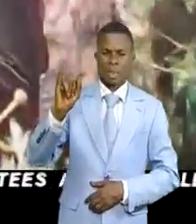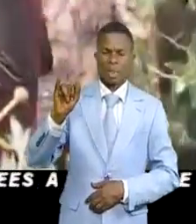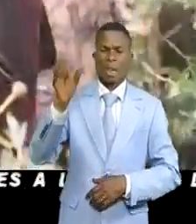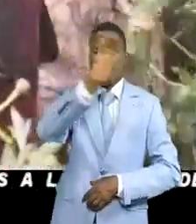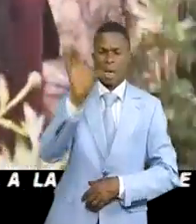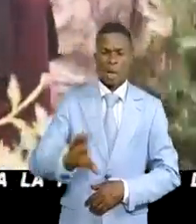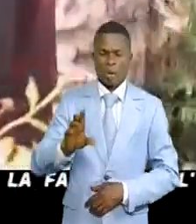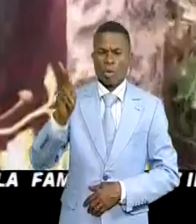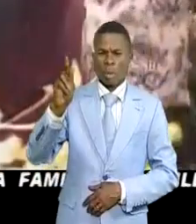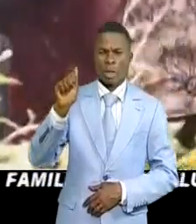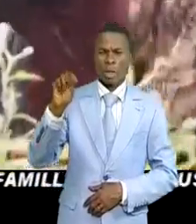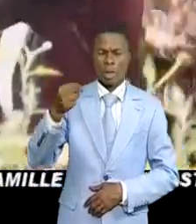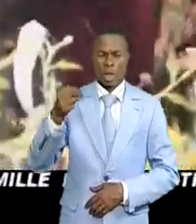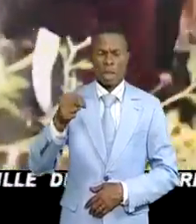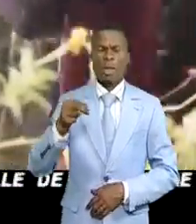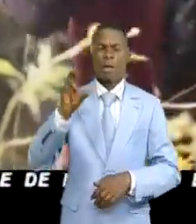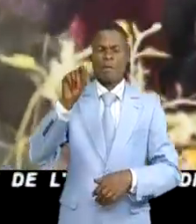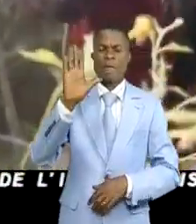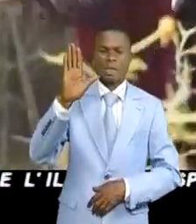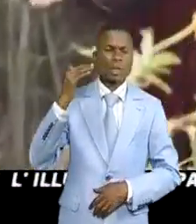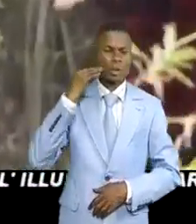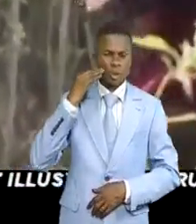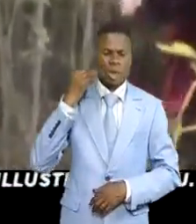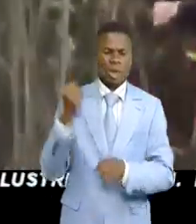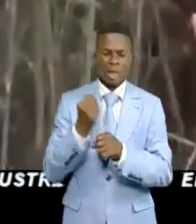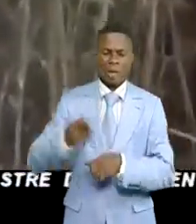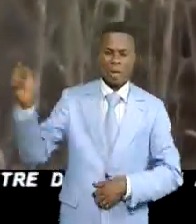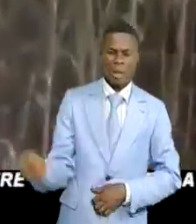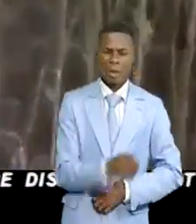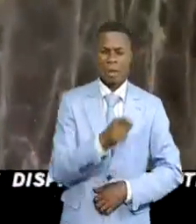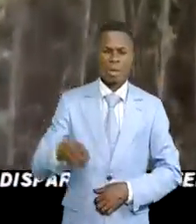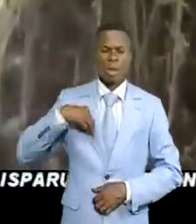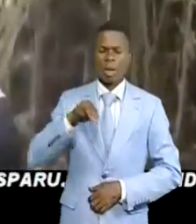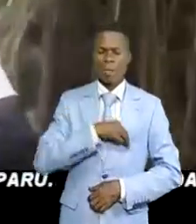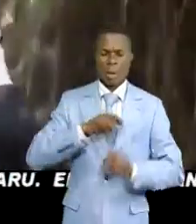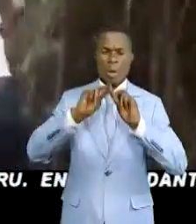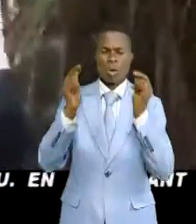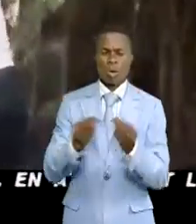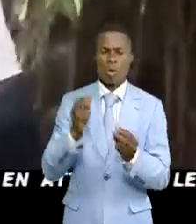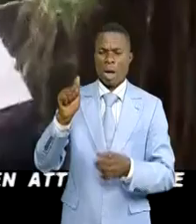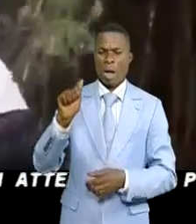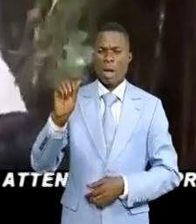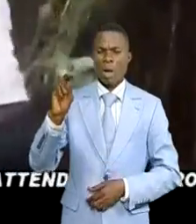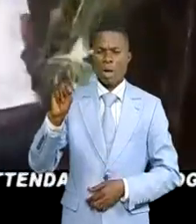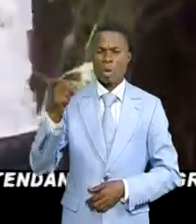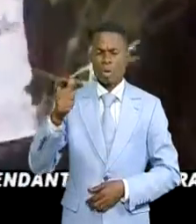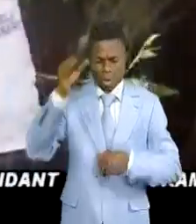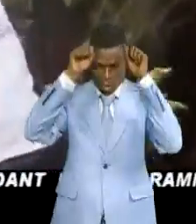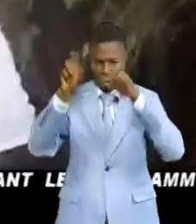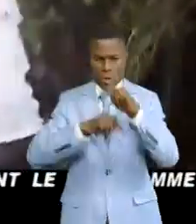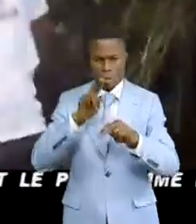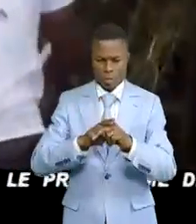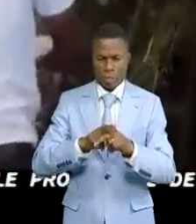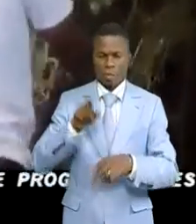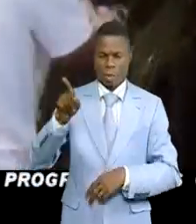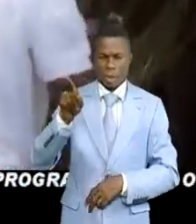ce 25 juin 2021 le travaux de salubrité par le membre de cet ASBEL, dont le président national,